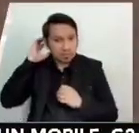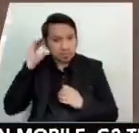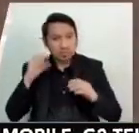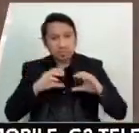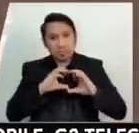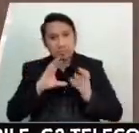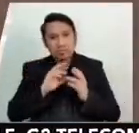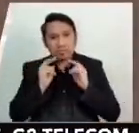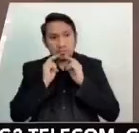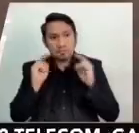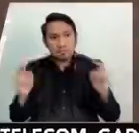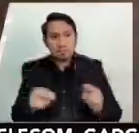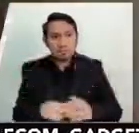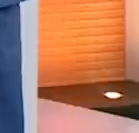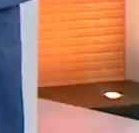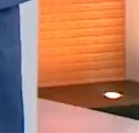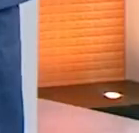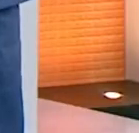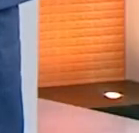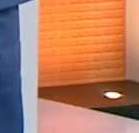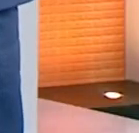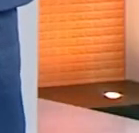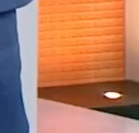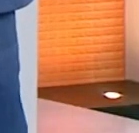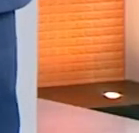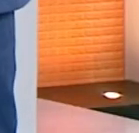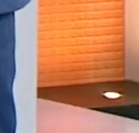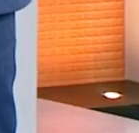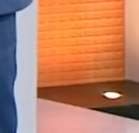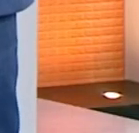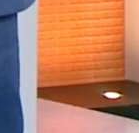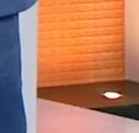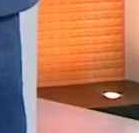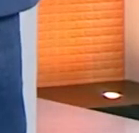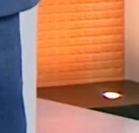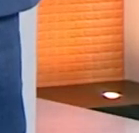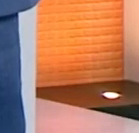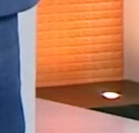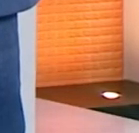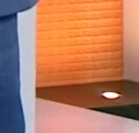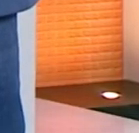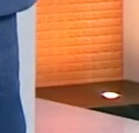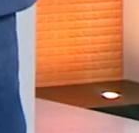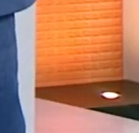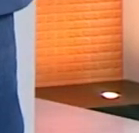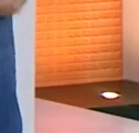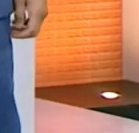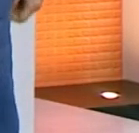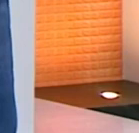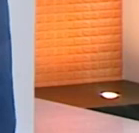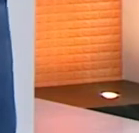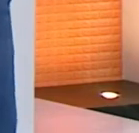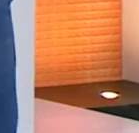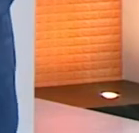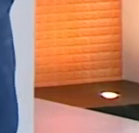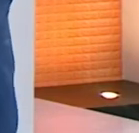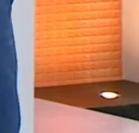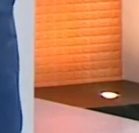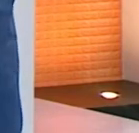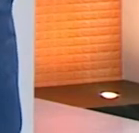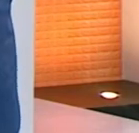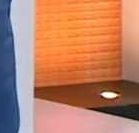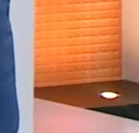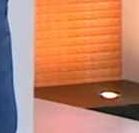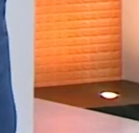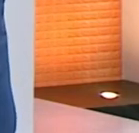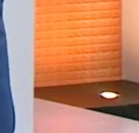Integrated News. Igan, mauna ka sa mga balita. Mag-subscribe sa GMA Integrated News sa YouTube. Sa mga